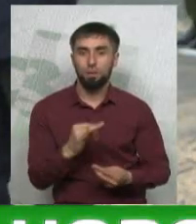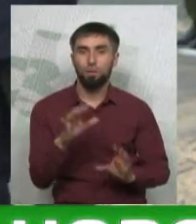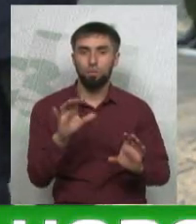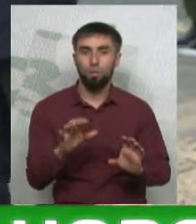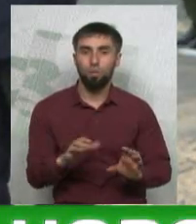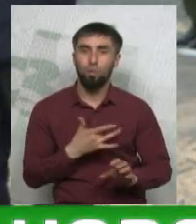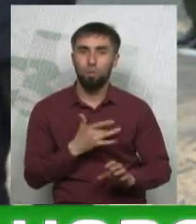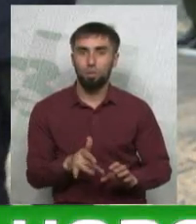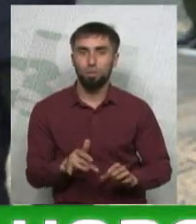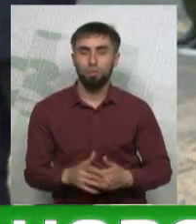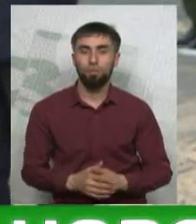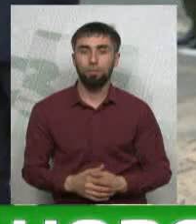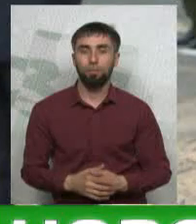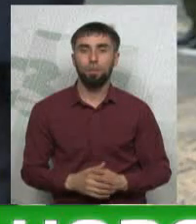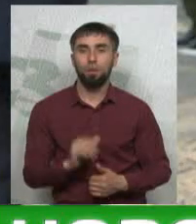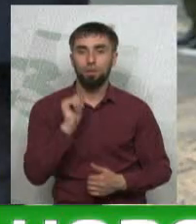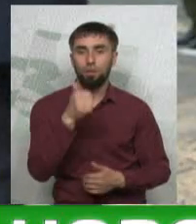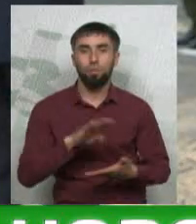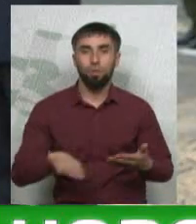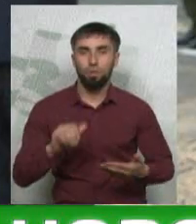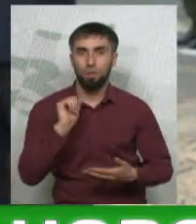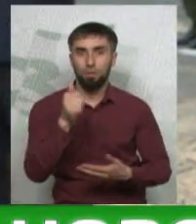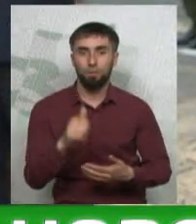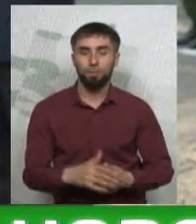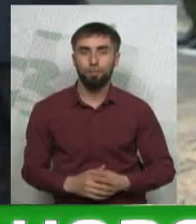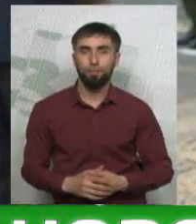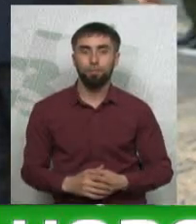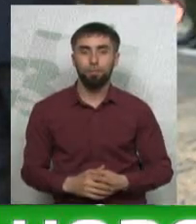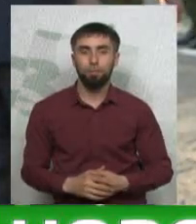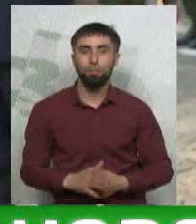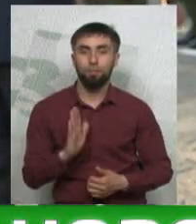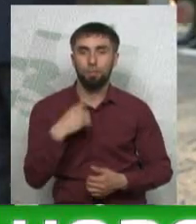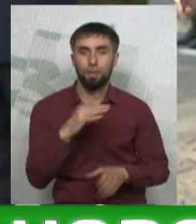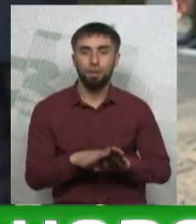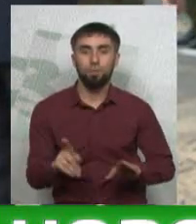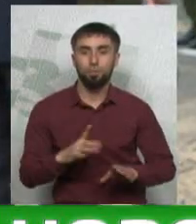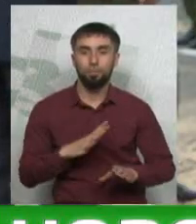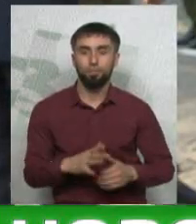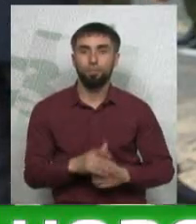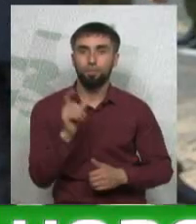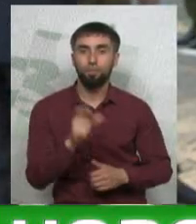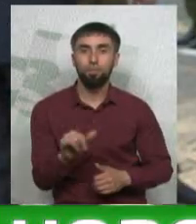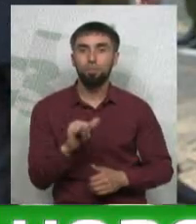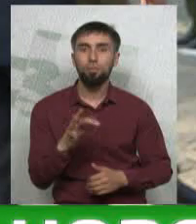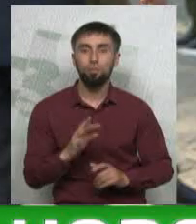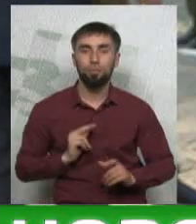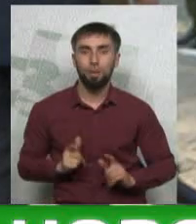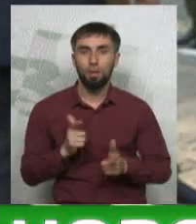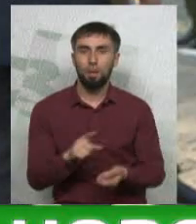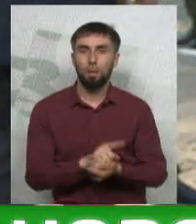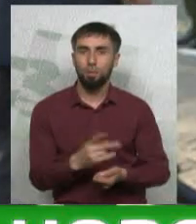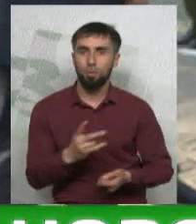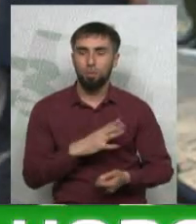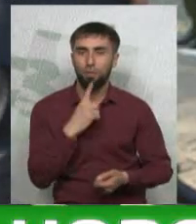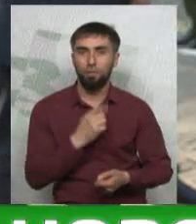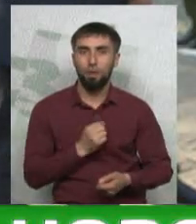законодательство ужесточается. Завтра, послезавтра, будем говорить так, чтобы человек куда-то устроиться, обязательно нужен будет военный